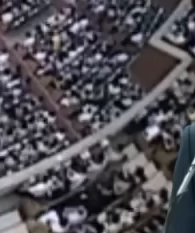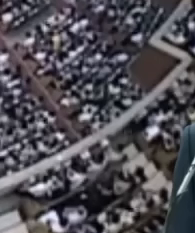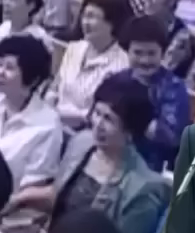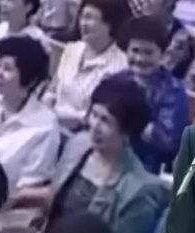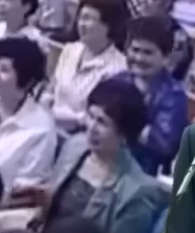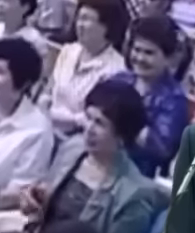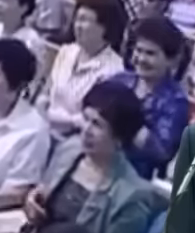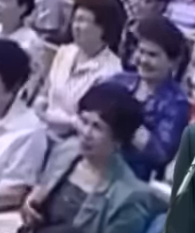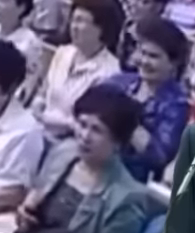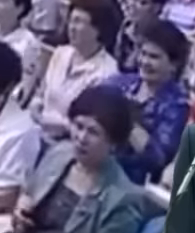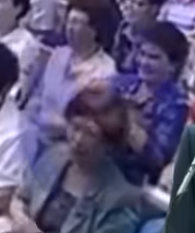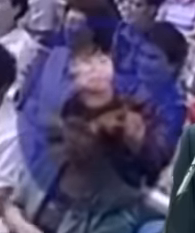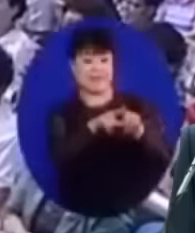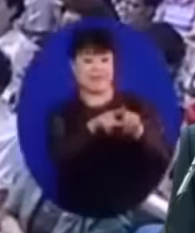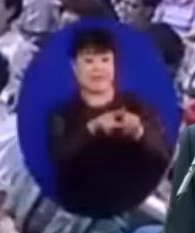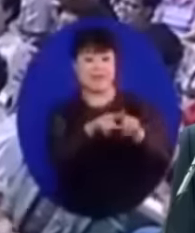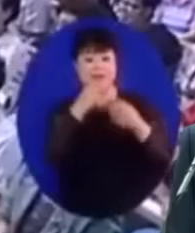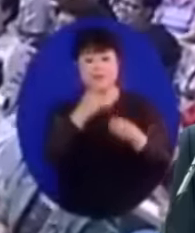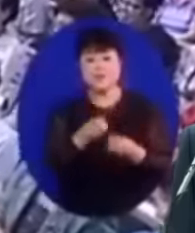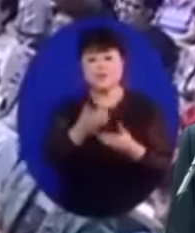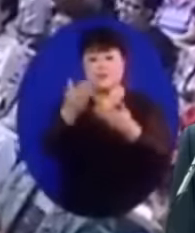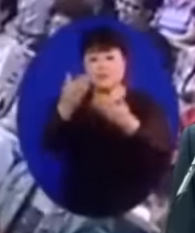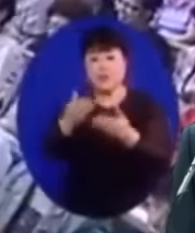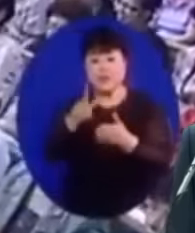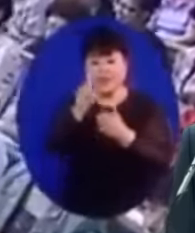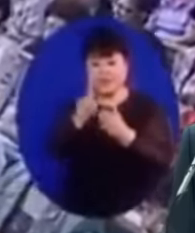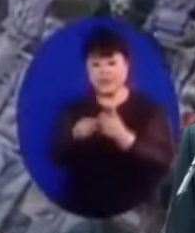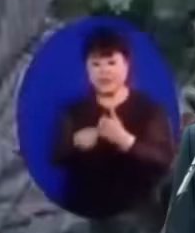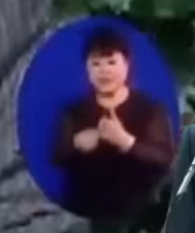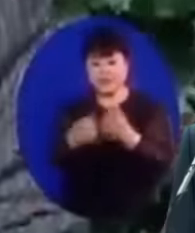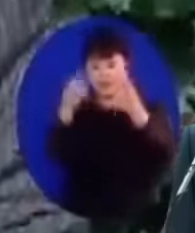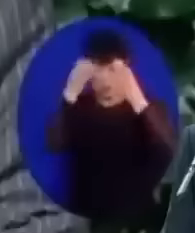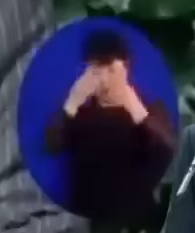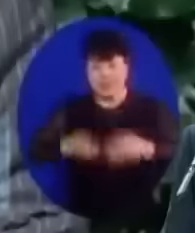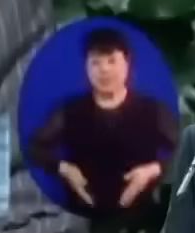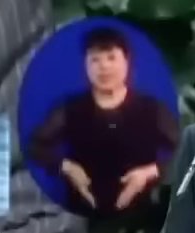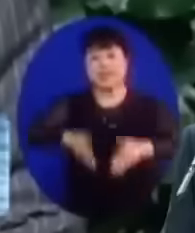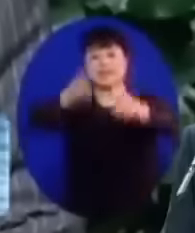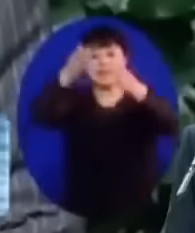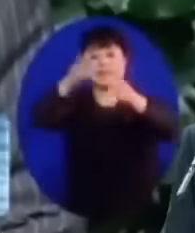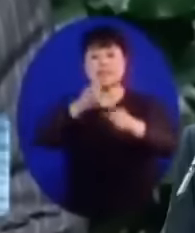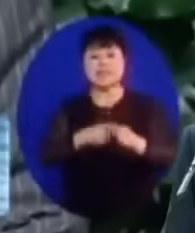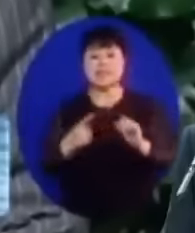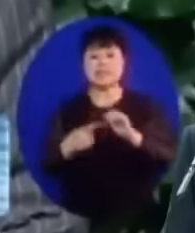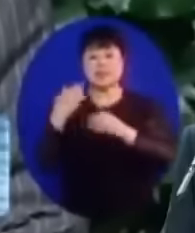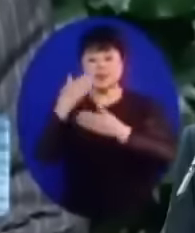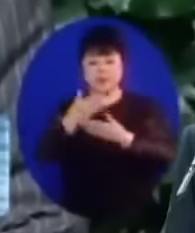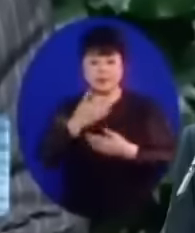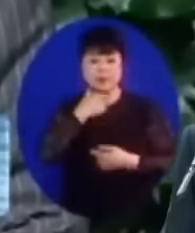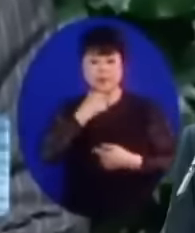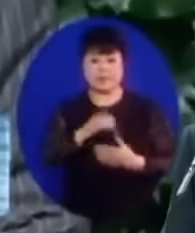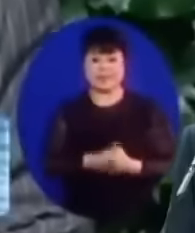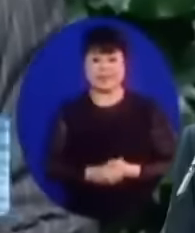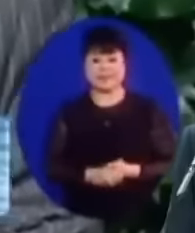오늘 저는 여러분과 함께 축복의 길, 고난의 길, 이 제목으로 은혜를 나누고자